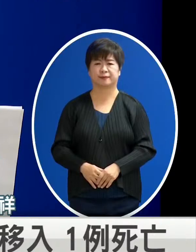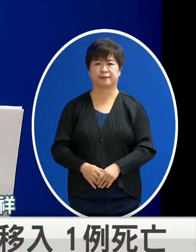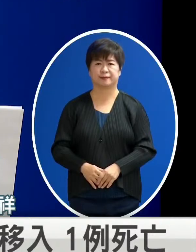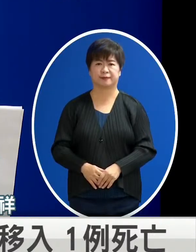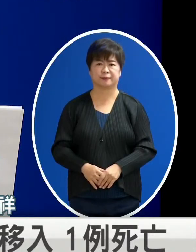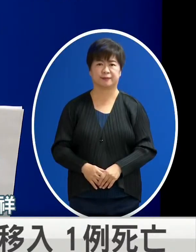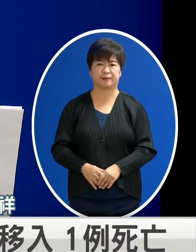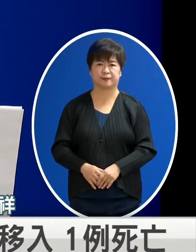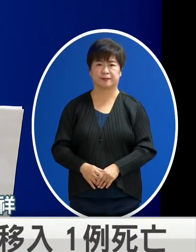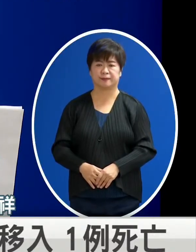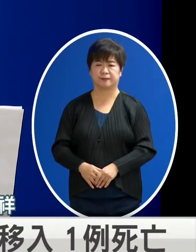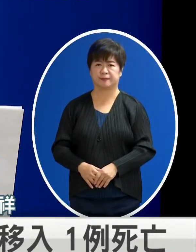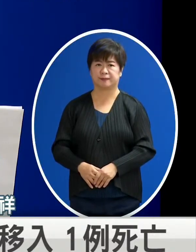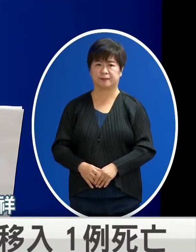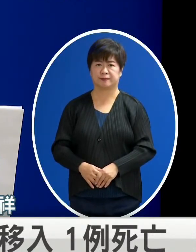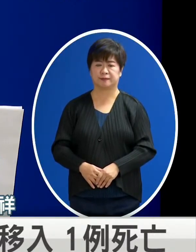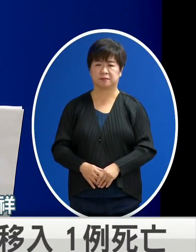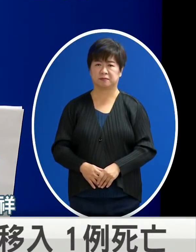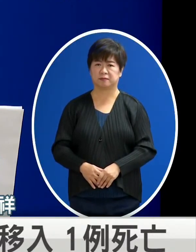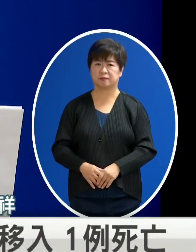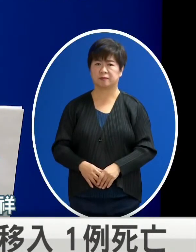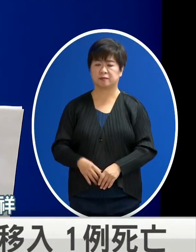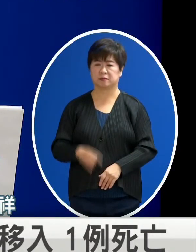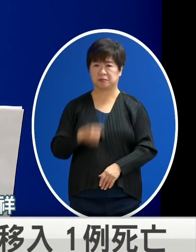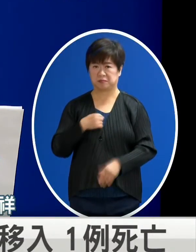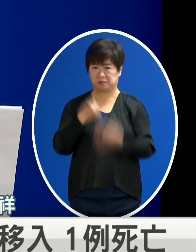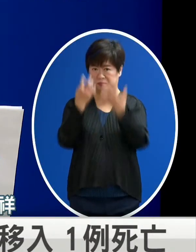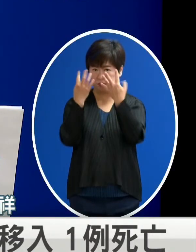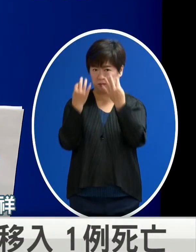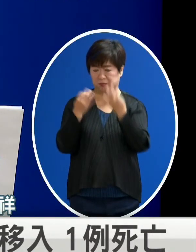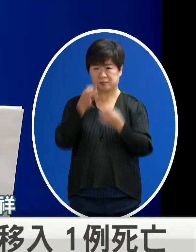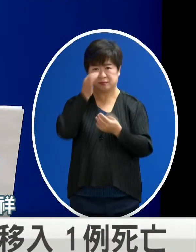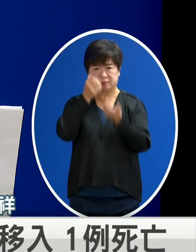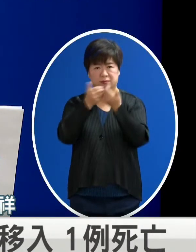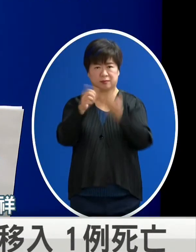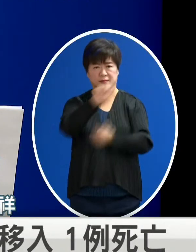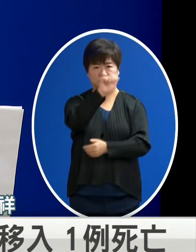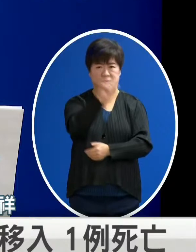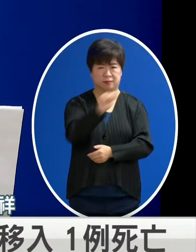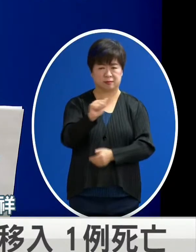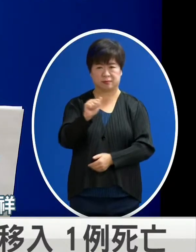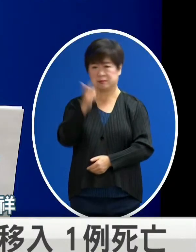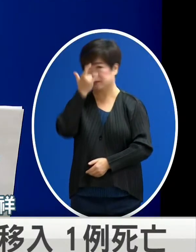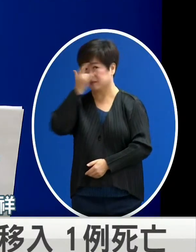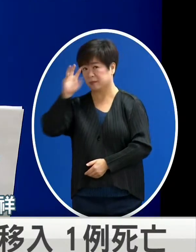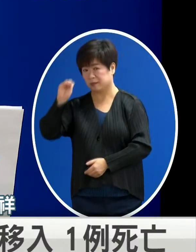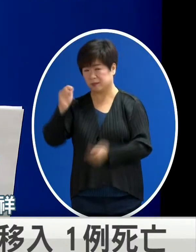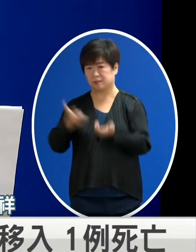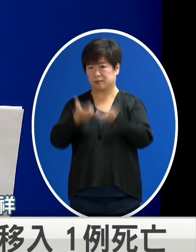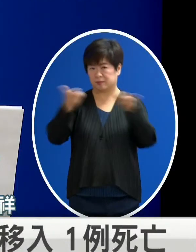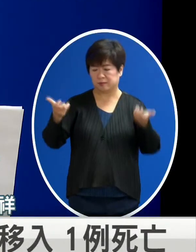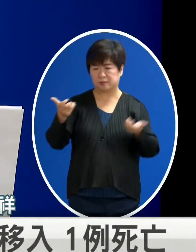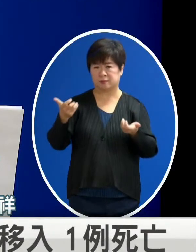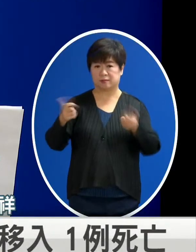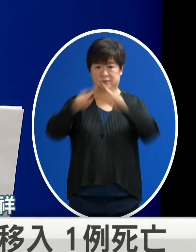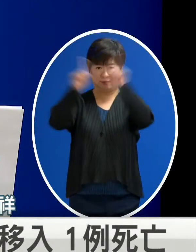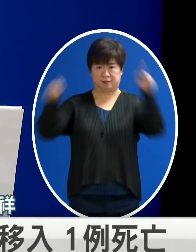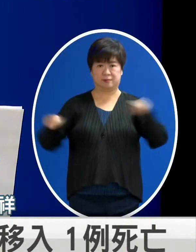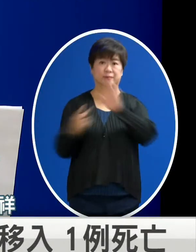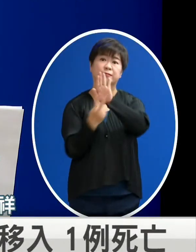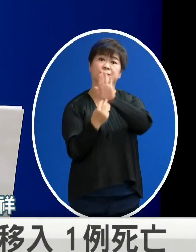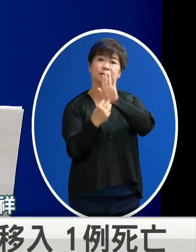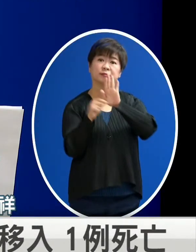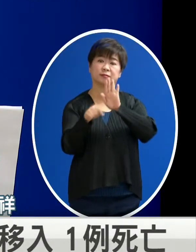那因为我们有至少还有分 A 类跟 Moderna， 我们这一章是说明 A 类的部